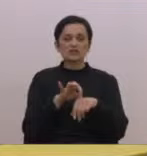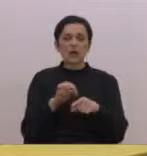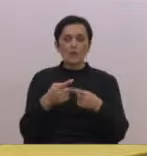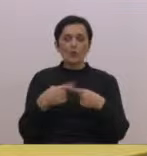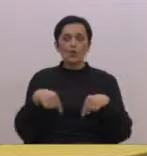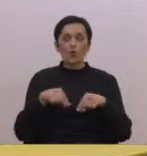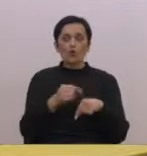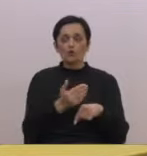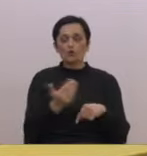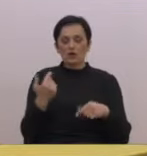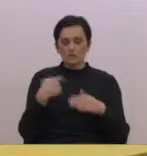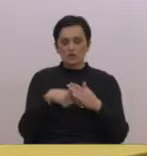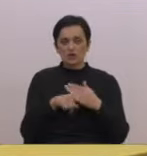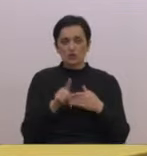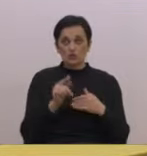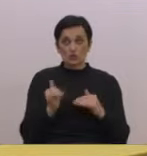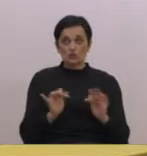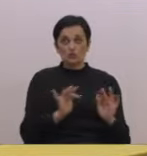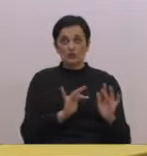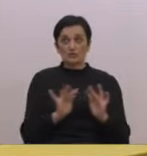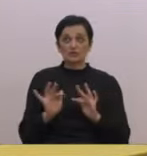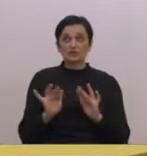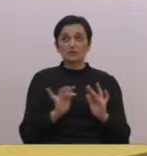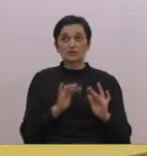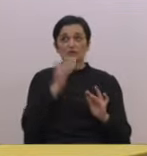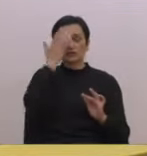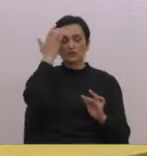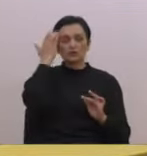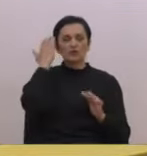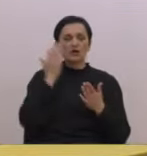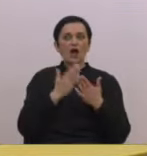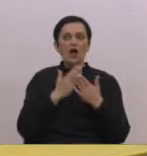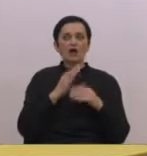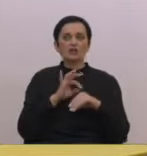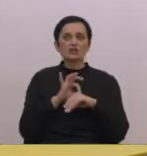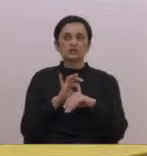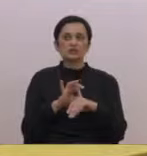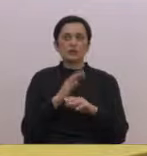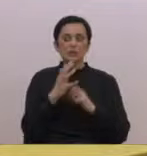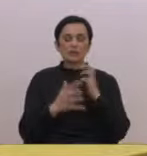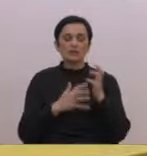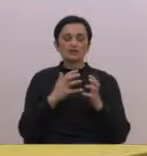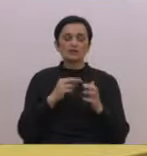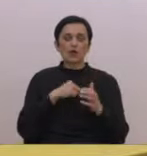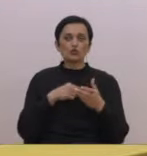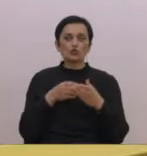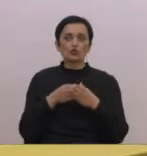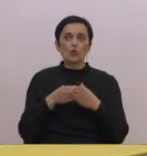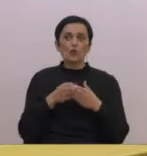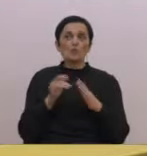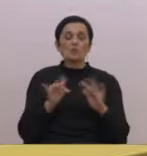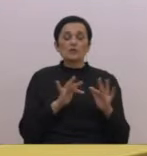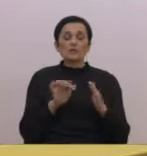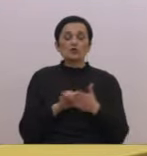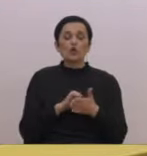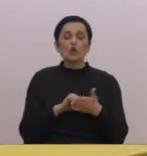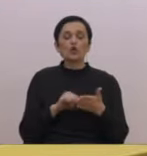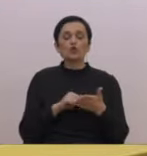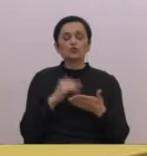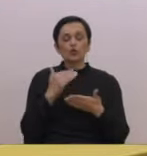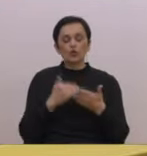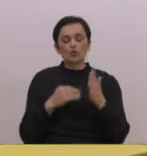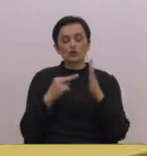ორგანიზაციების მიერ და მიმდინარეობს, და ესენი არიან წამყვანი საერთაშორისო კომპანიები, მიმდინარეობს ყველა ამ დოკუმენტის შეფასება